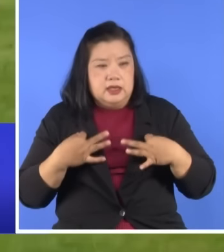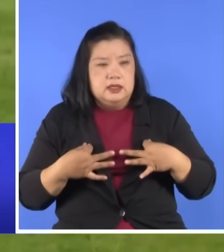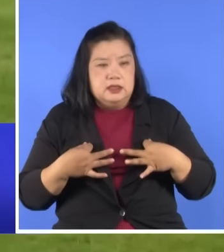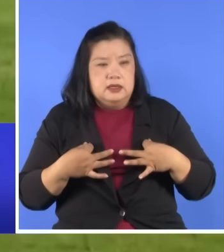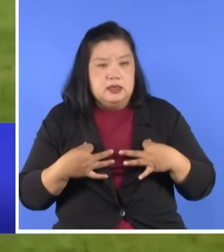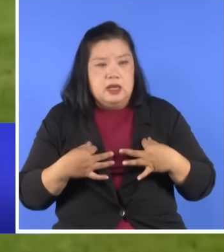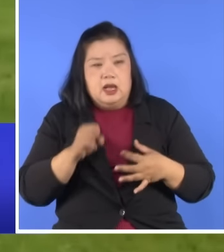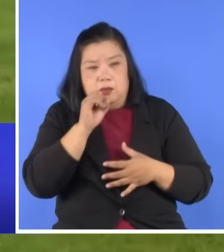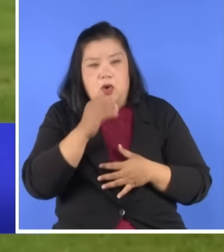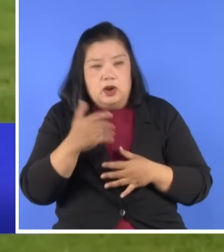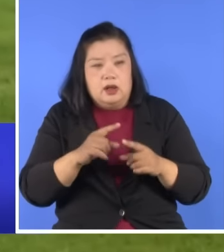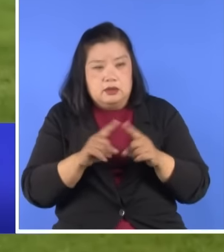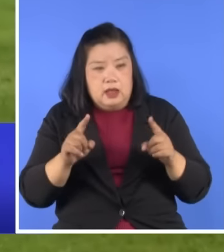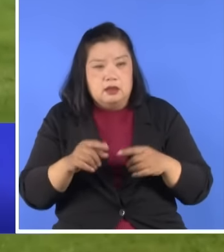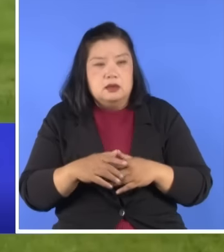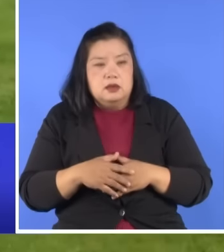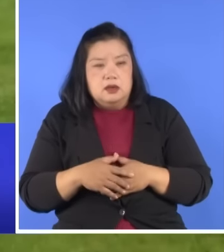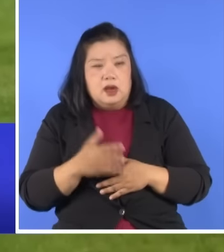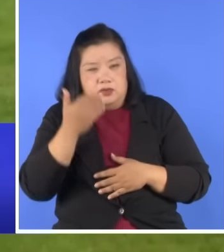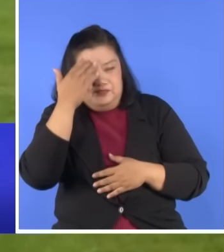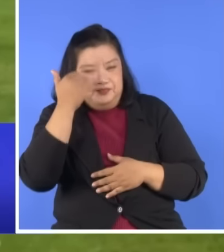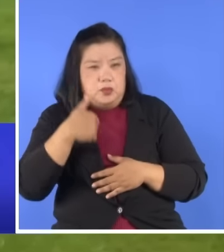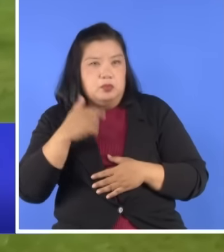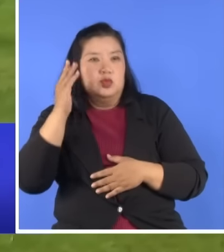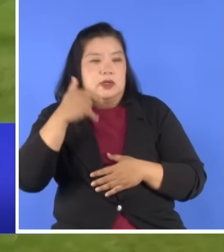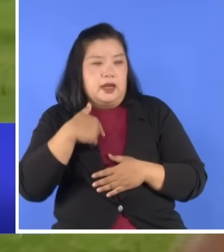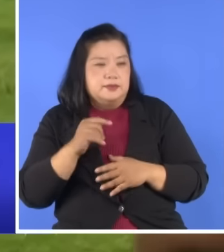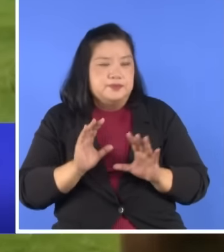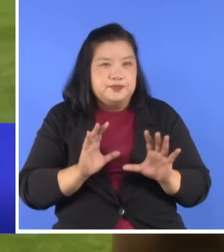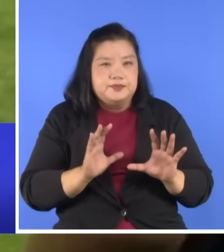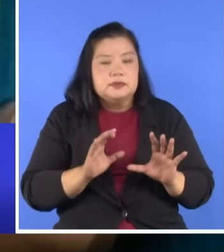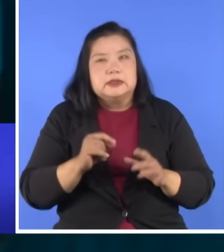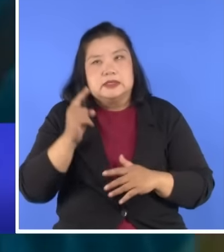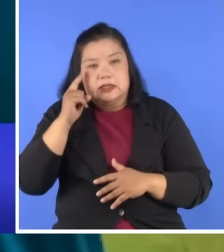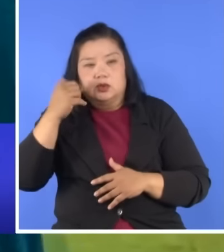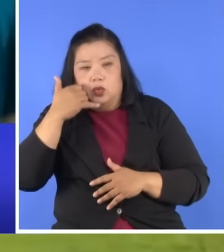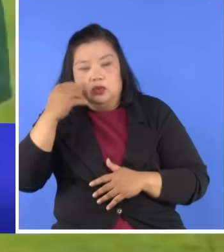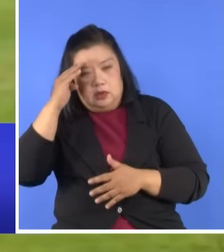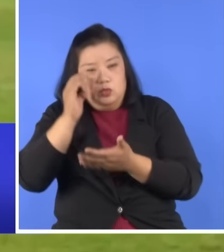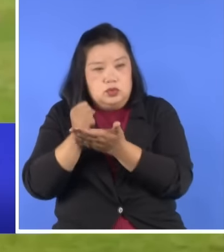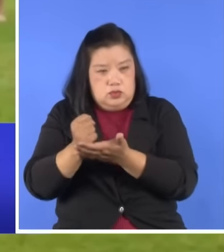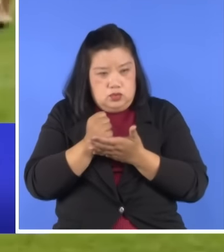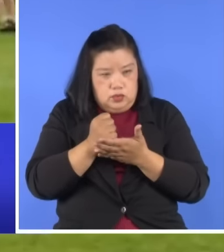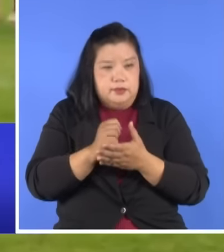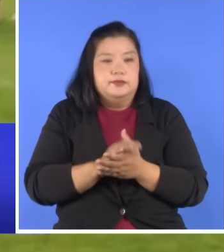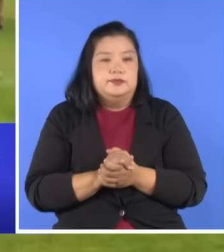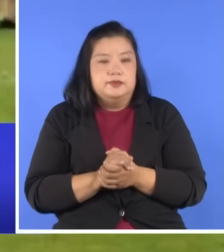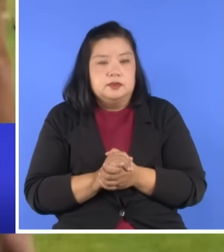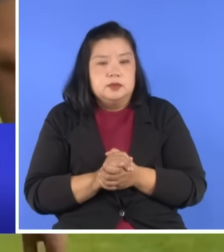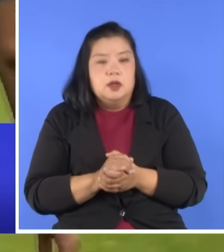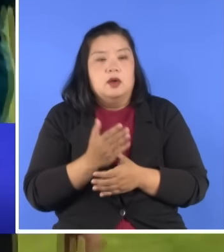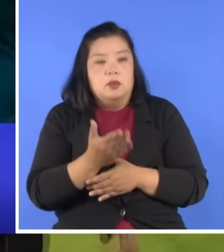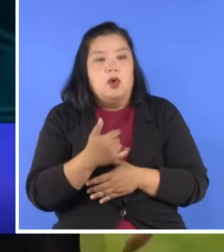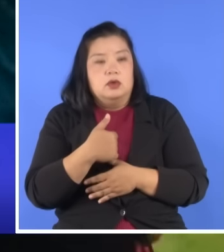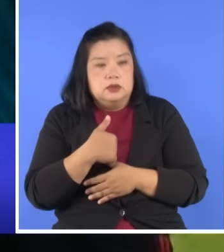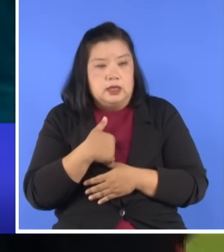คุณผู้ชมคะแต่ด้วยความเป็นผู้ชายเไม่กล้าจับตัวนะเก็เลยเรียกตำรวจให้มาช่วยหน่อยนะคะคนก่อเหตุบอกว่าเธอจะขึ้นเครื่อง